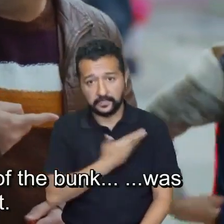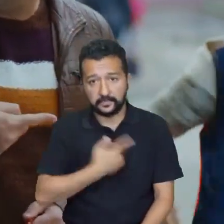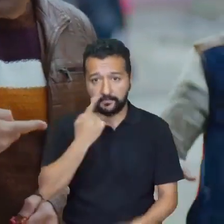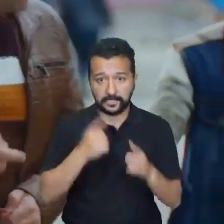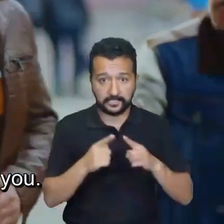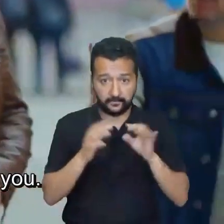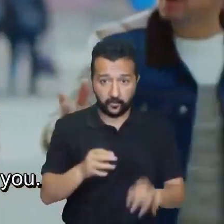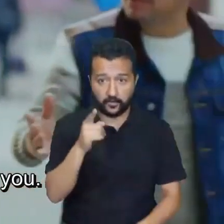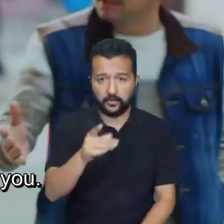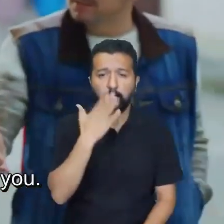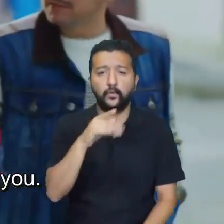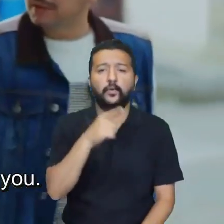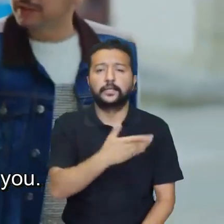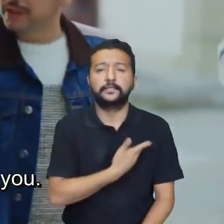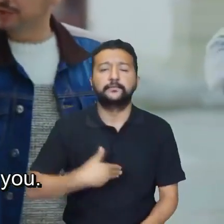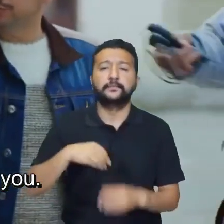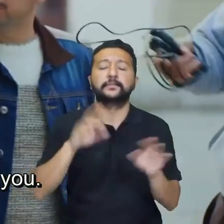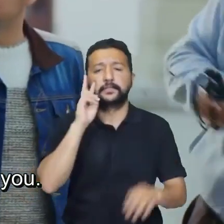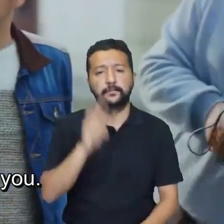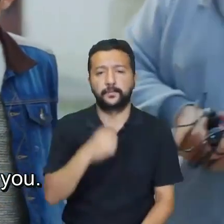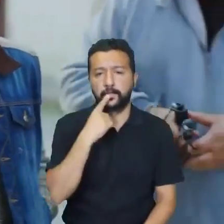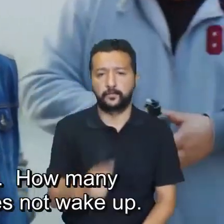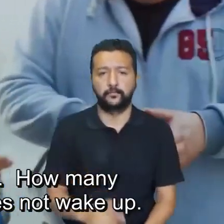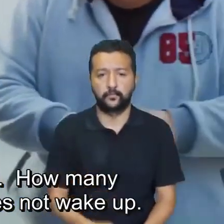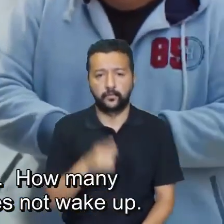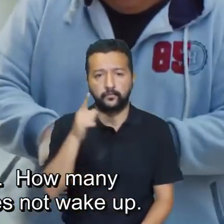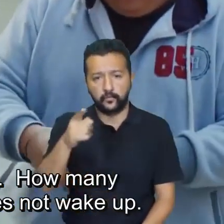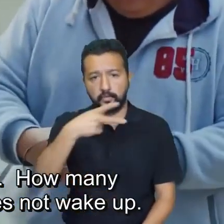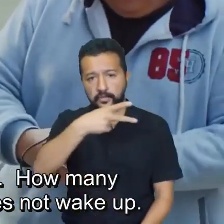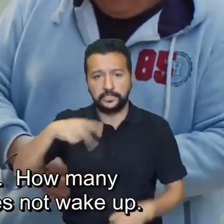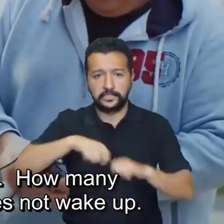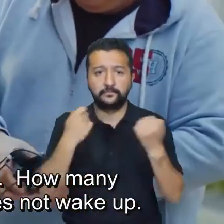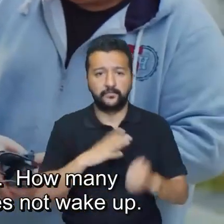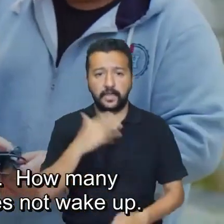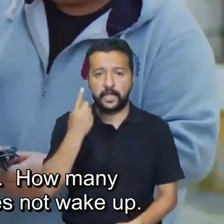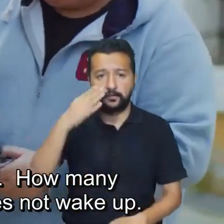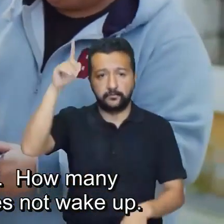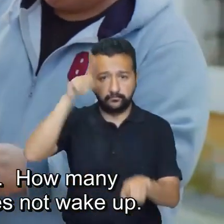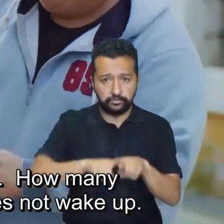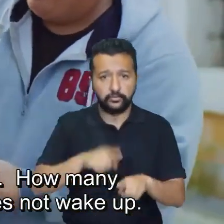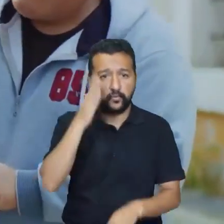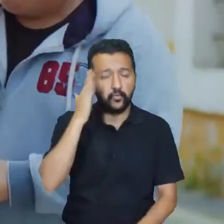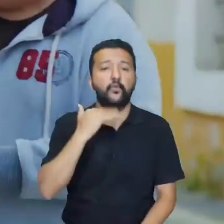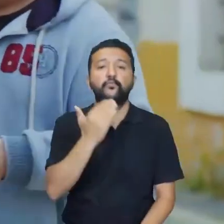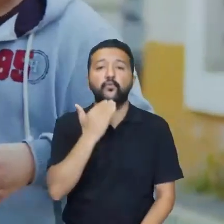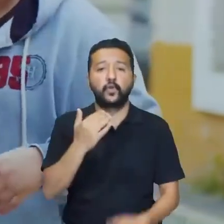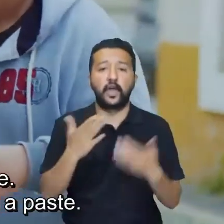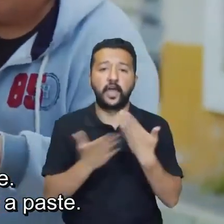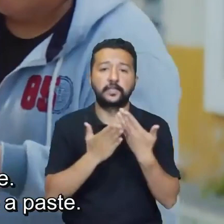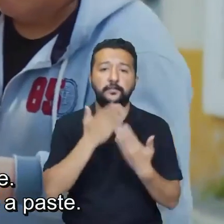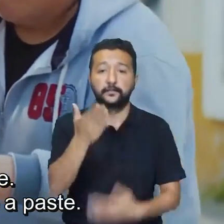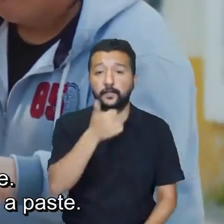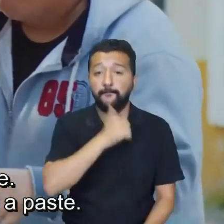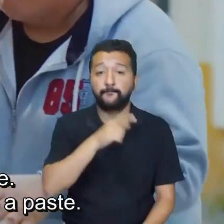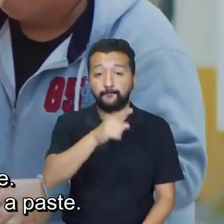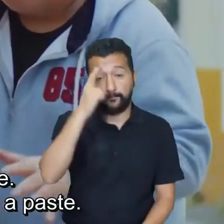abi? O hesap. Aynen. Yok abi, sevdiğimden falan değil. Yemin ediyorum değil ya. Bunun ranzayı kırmışlığı var. Kaç kere üzerime düştü, uyanmıyor dahi.